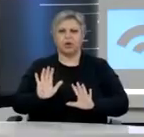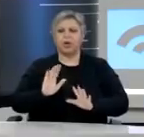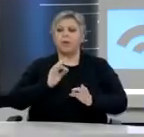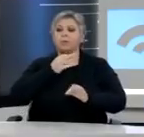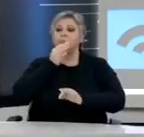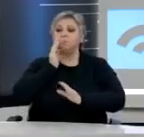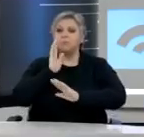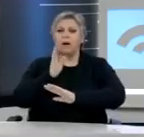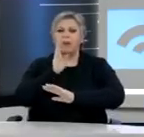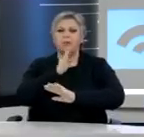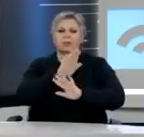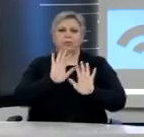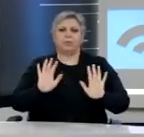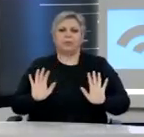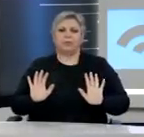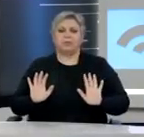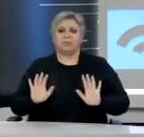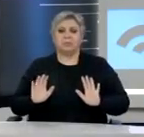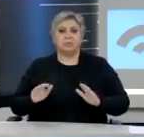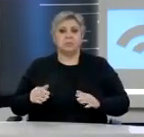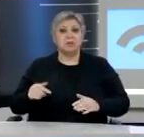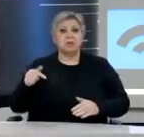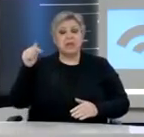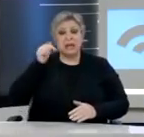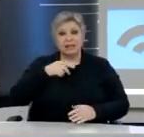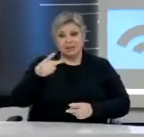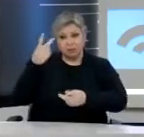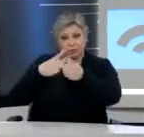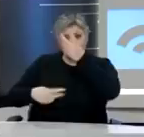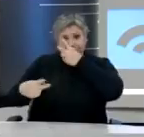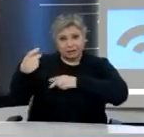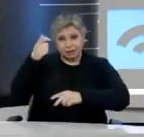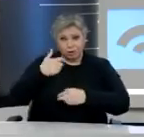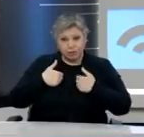Αν για κάτι δεν μπορείτε να με κατηγορήσετε,